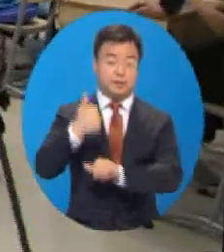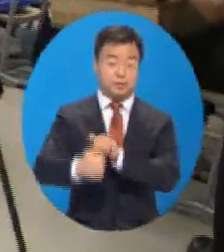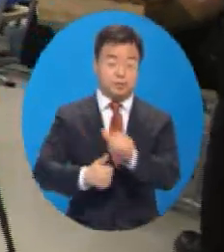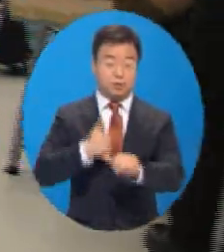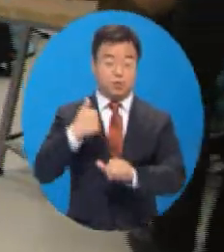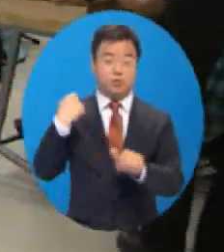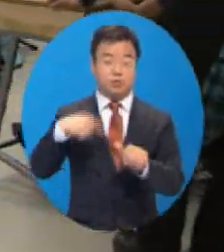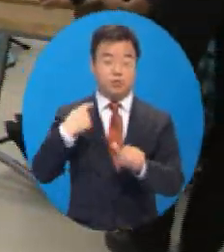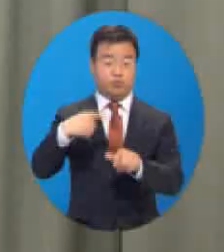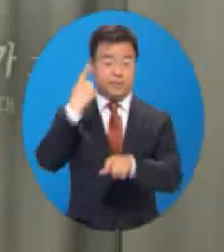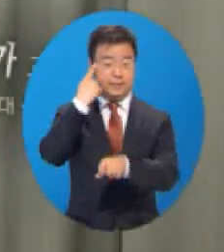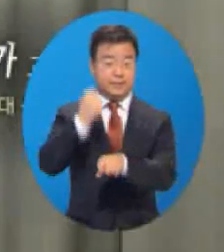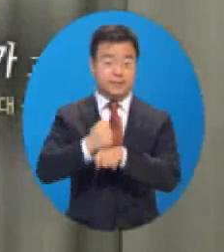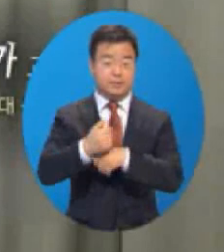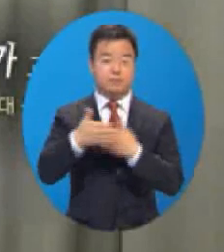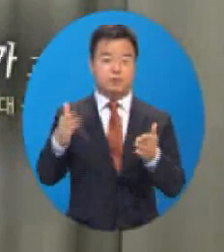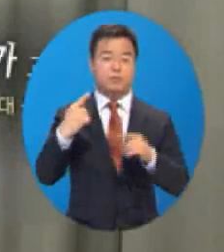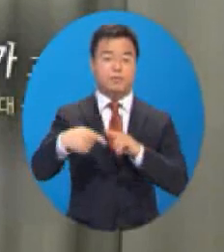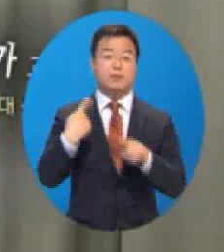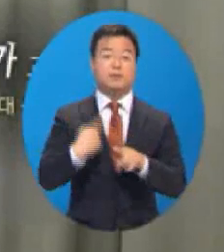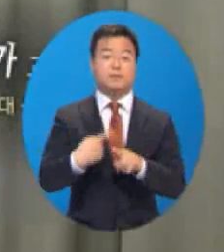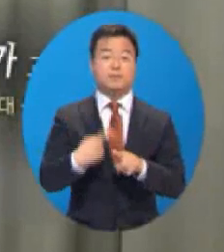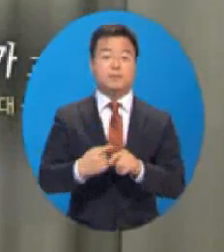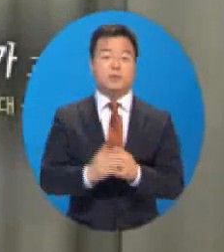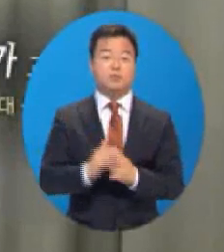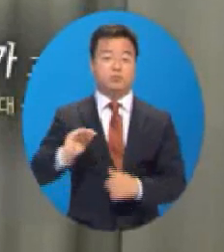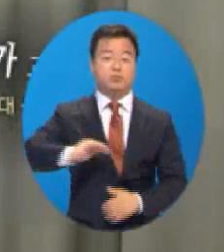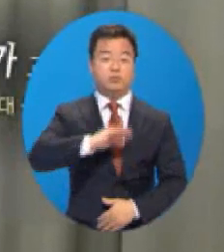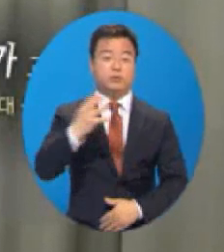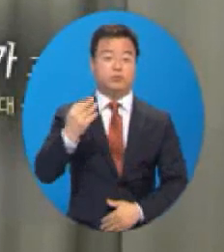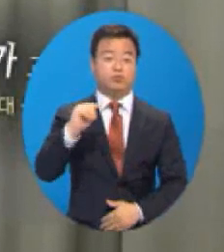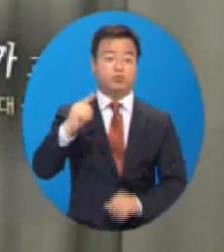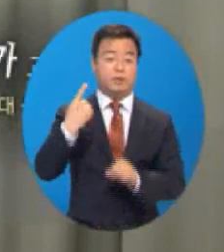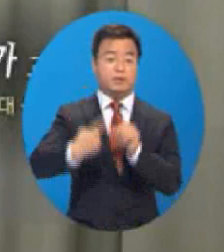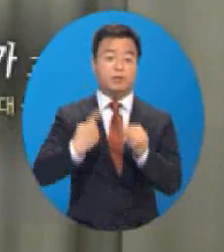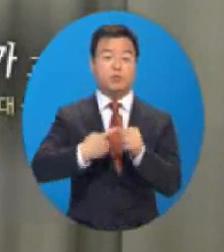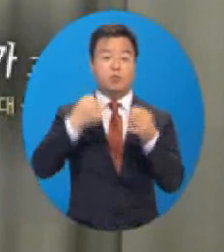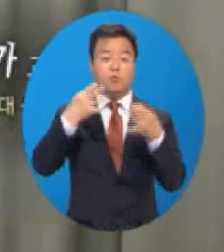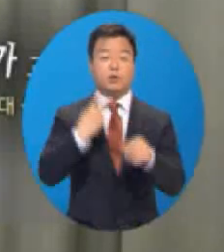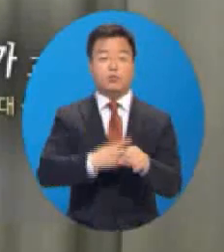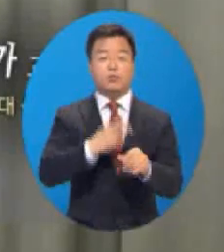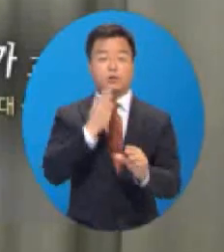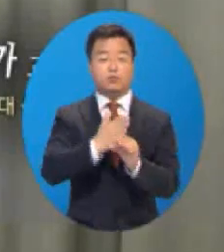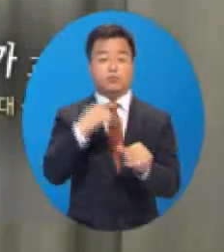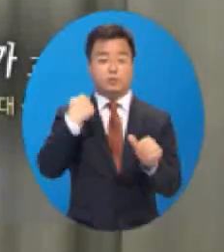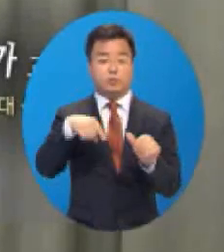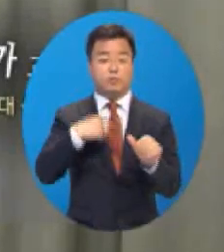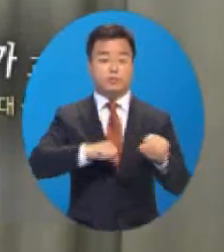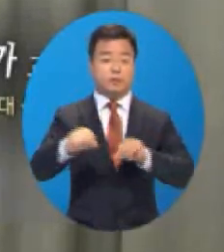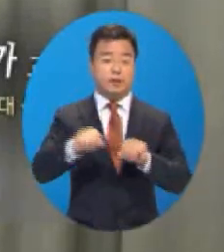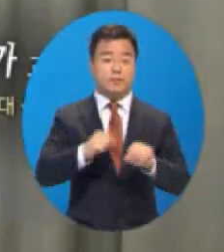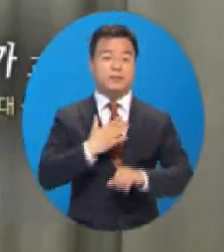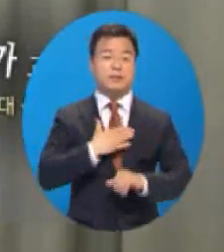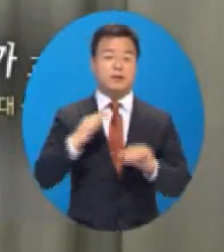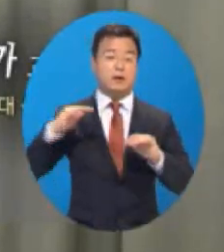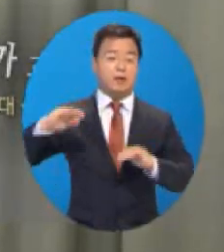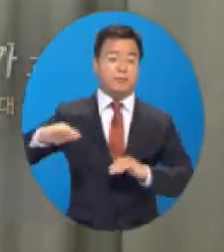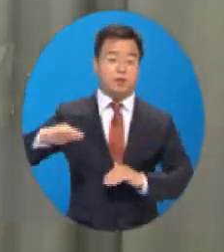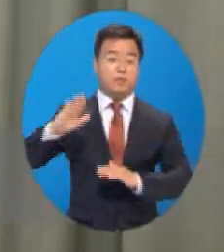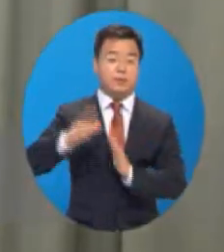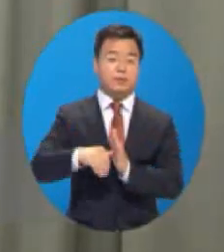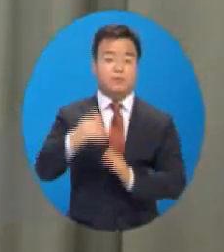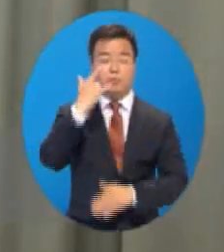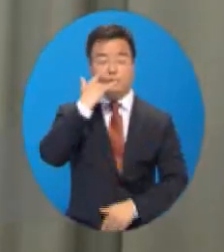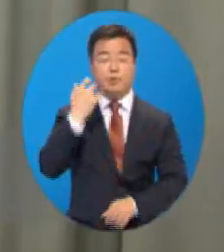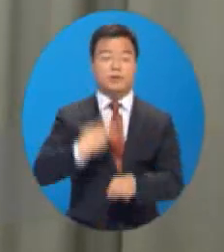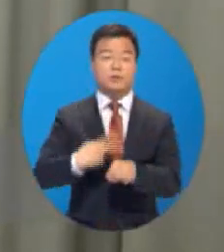실험실이기도 합니다. We've had this teacher-centered lecturing for centuries. But I was in that time